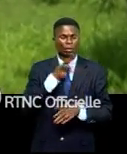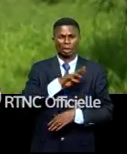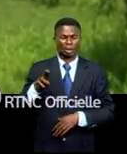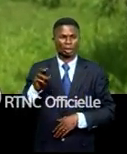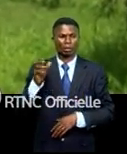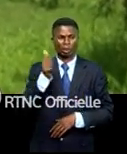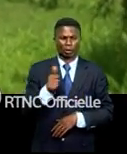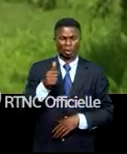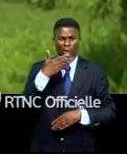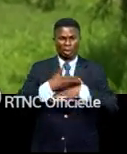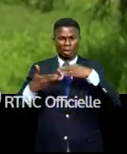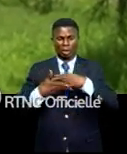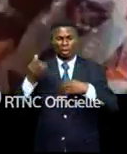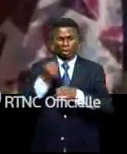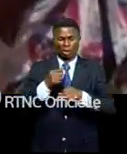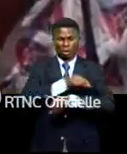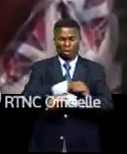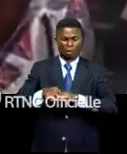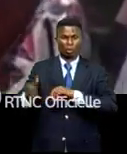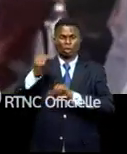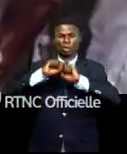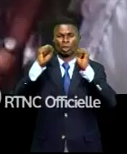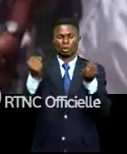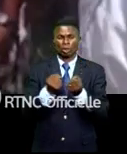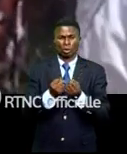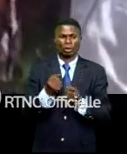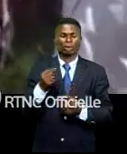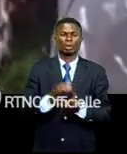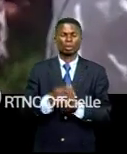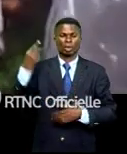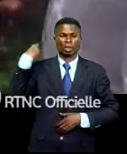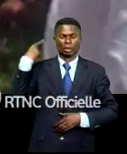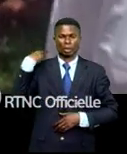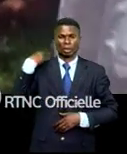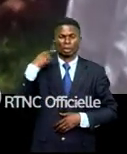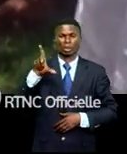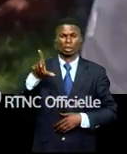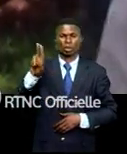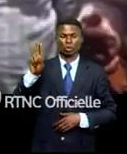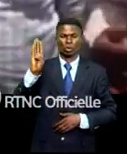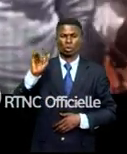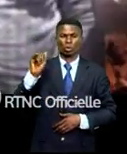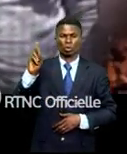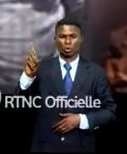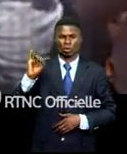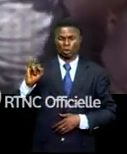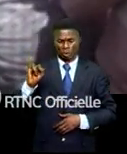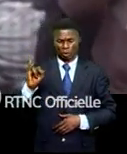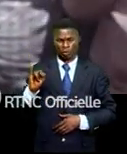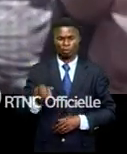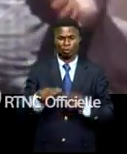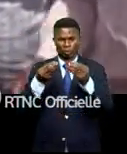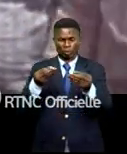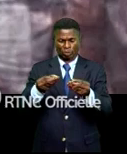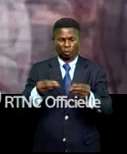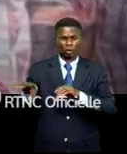de construction de son siège social. C'est l'honorable Kawen Kabwit, élu de Louboudi dans le Lualaba, qui a parrainé cet événement. Elle en donne ici